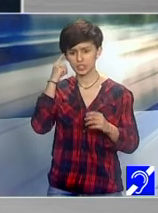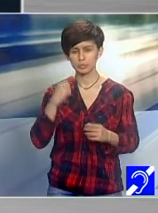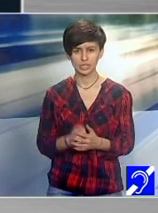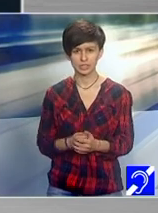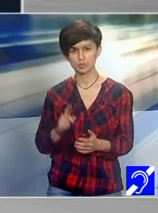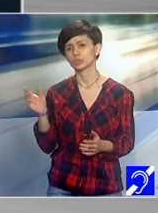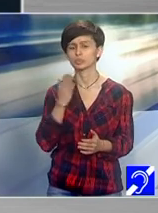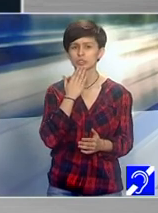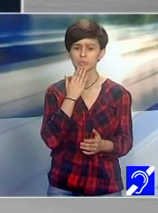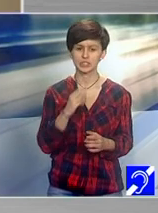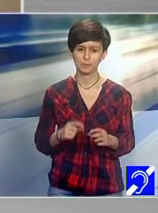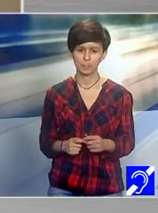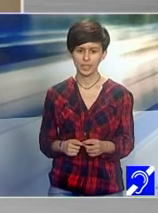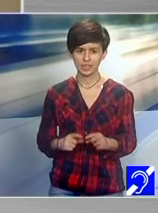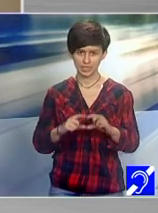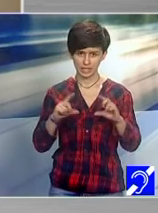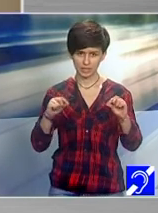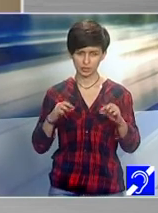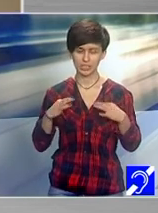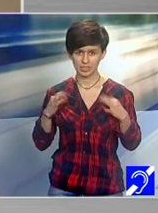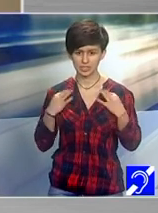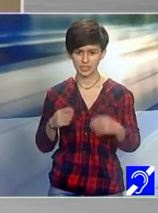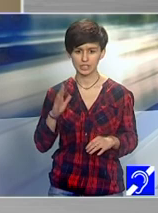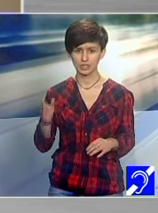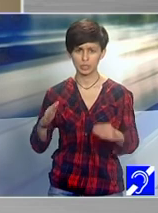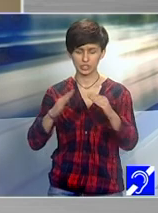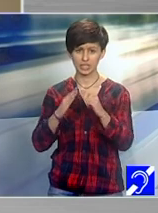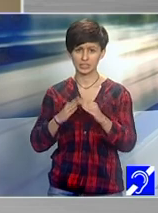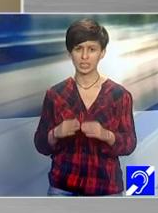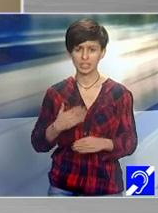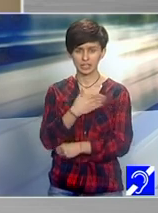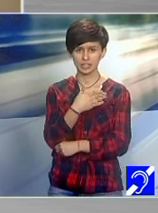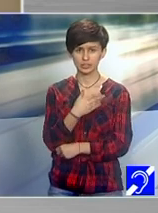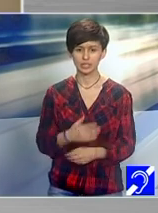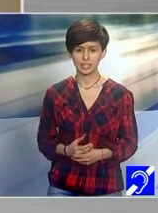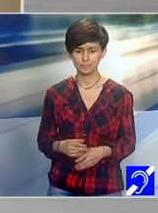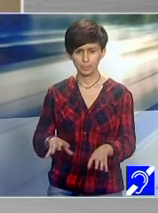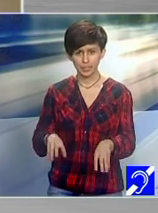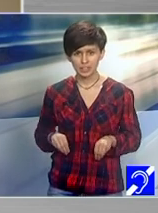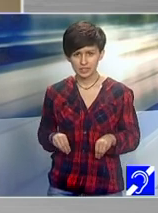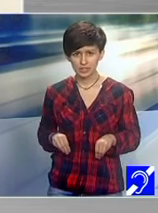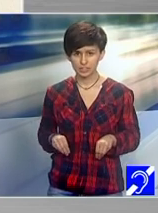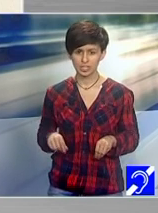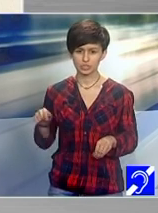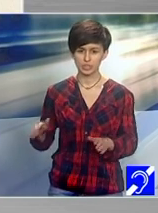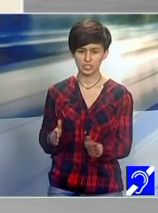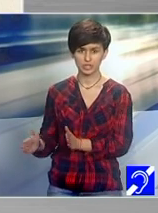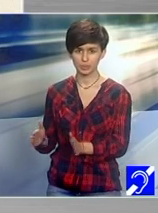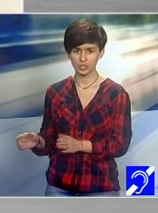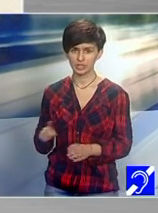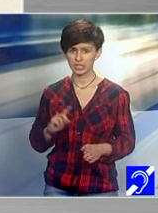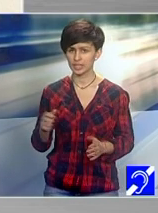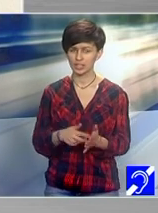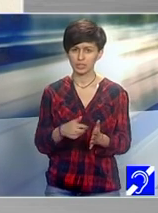cardurilor de sănătate. Noi vrem Casa Națională să-și asume aceste perioade de nefuncționare a cardurilor. Vom avea discuții